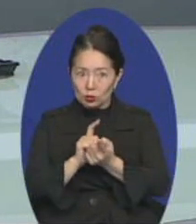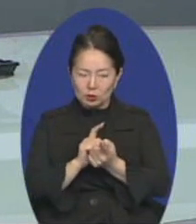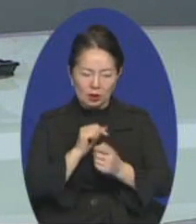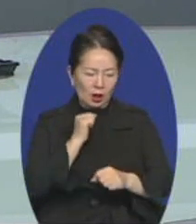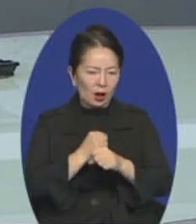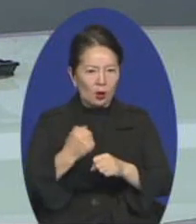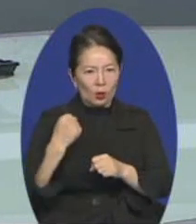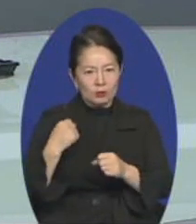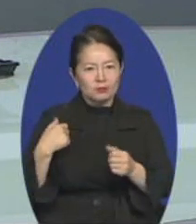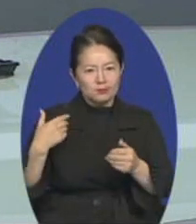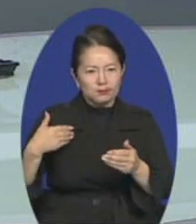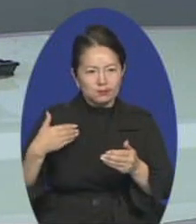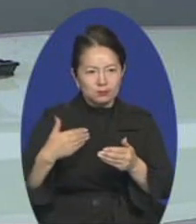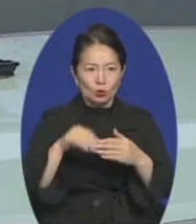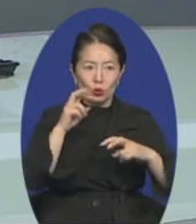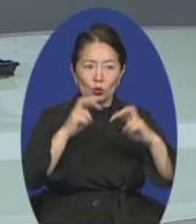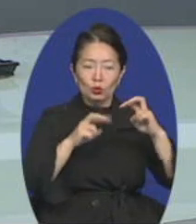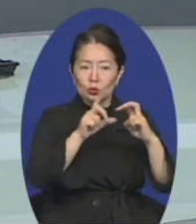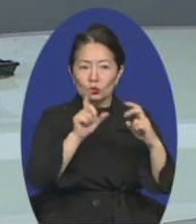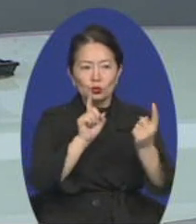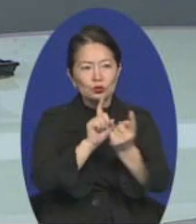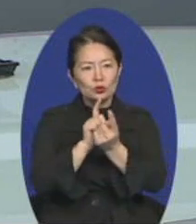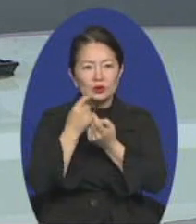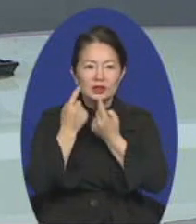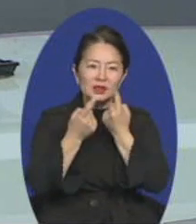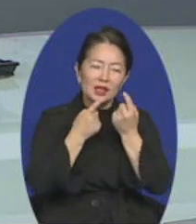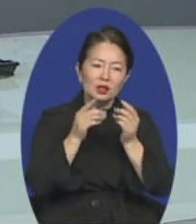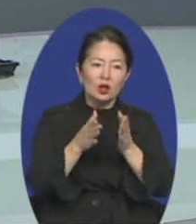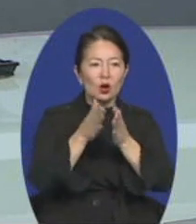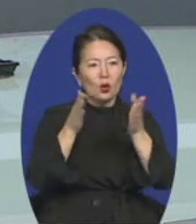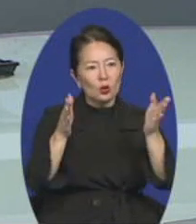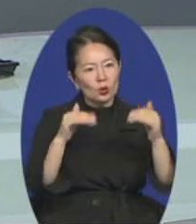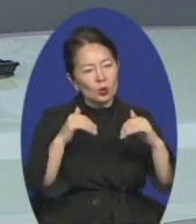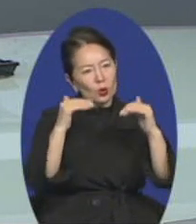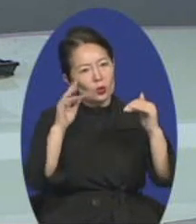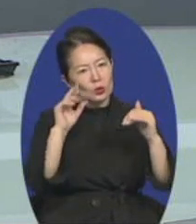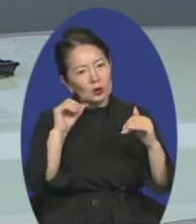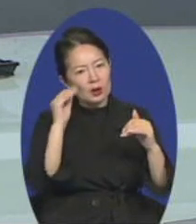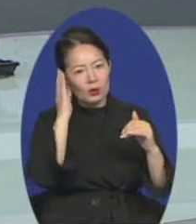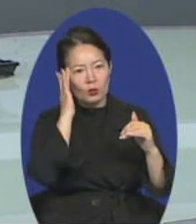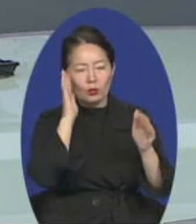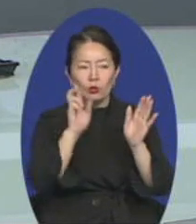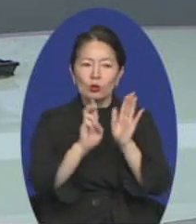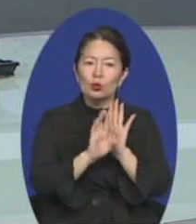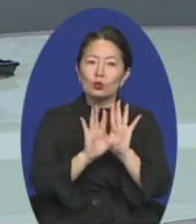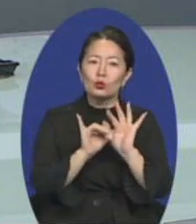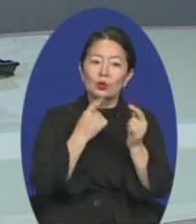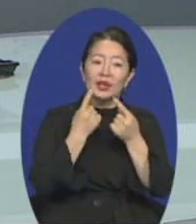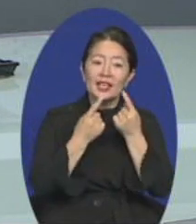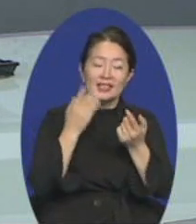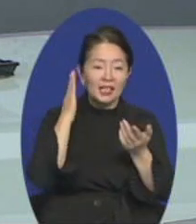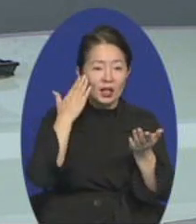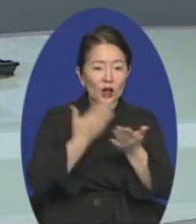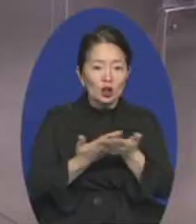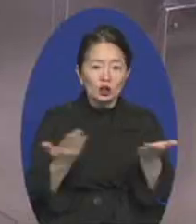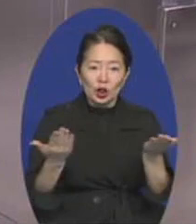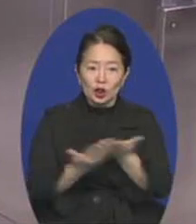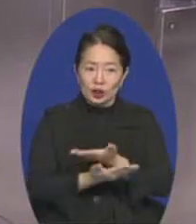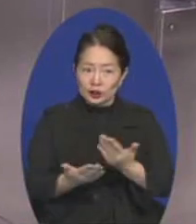хүчээр үйл ажиллагаа өргөжлүүлсээр байгаа үйлдвэрийн хамт олонтой ярилцаж, өргөжүүлэн хөгжүүлэх ямар боломж байгаа талаар сан солилцлоо.